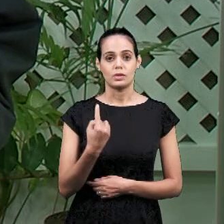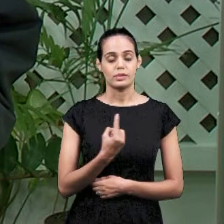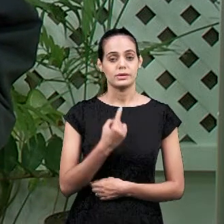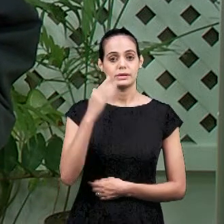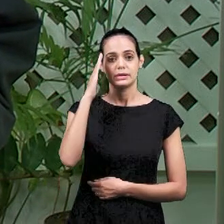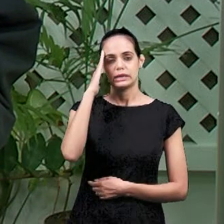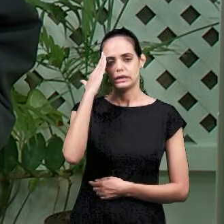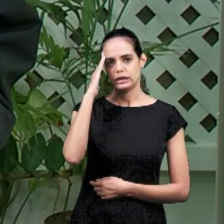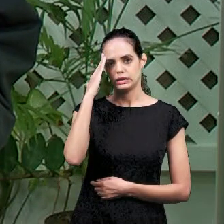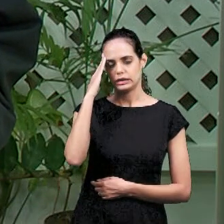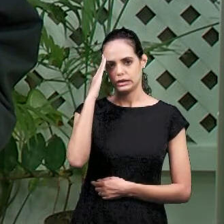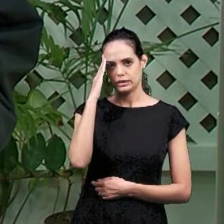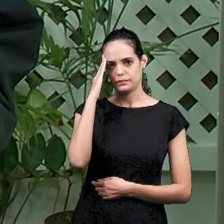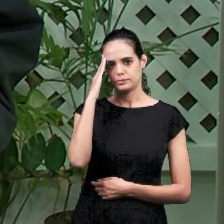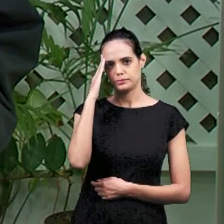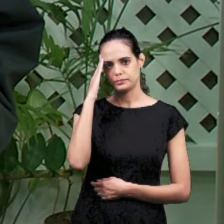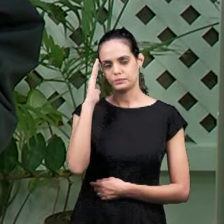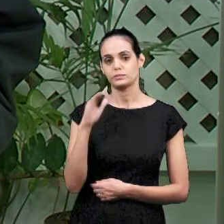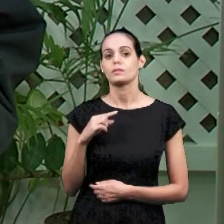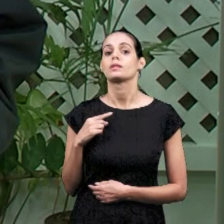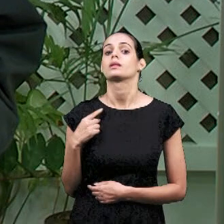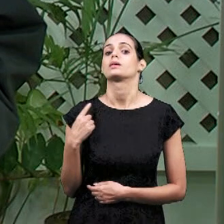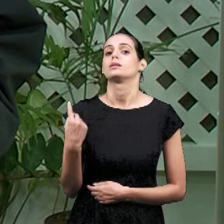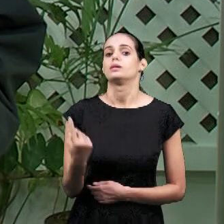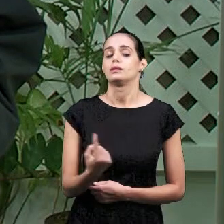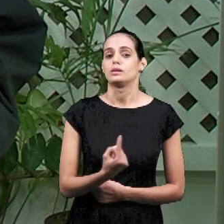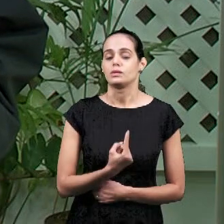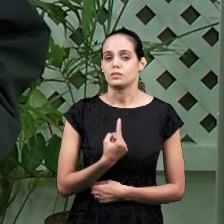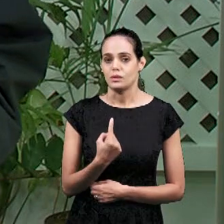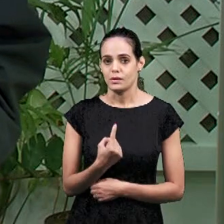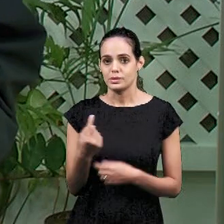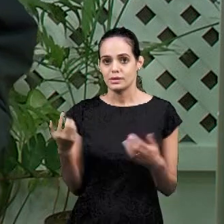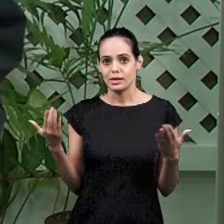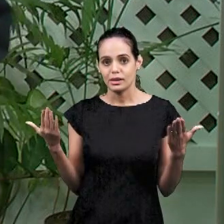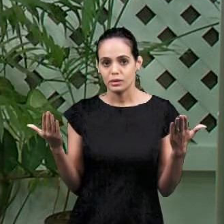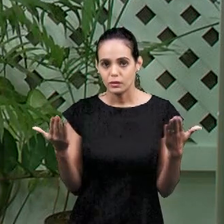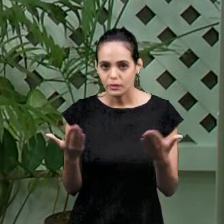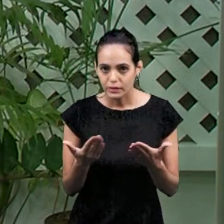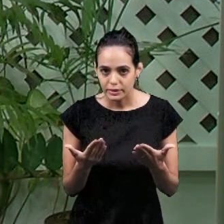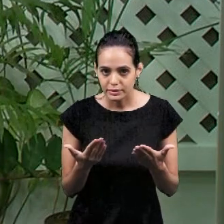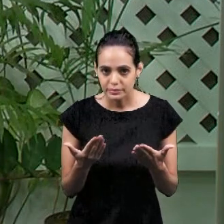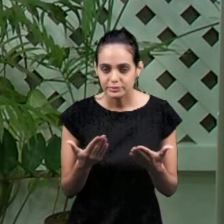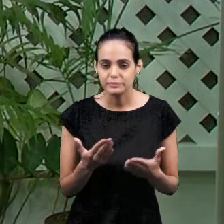finir, nous devons comprendre que nous sommes devant